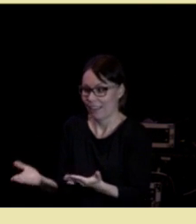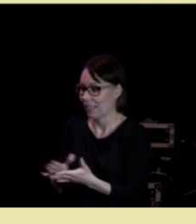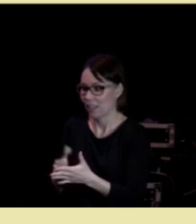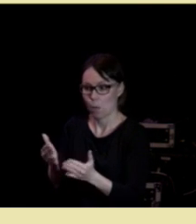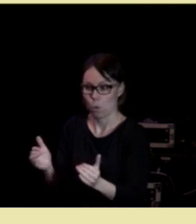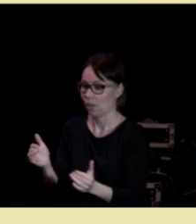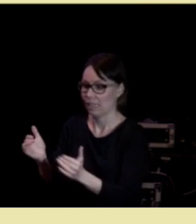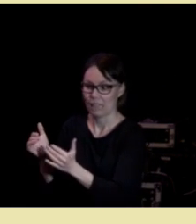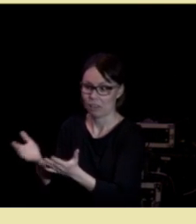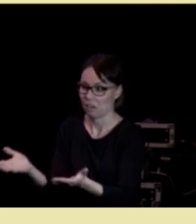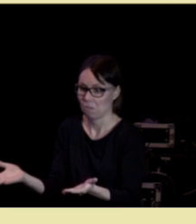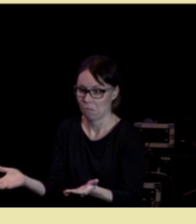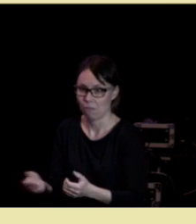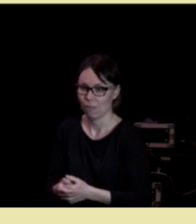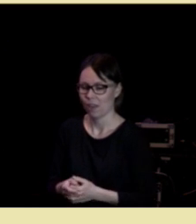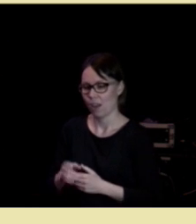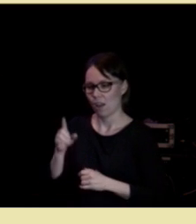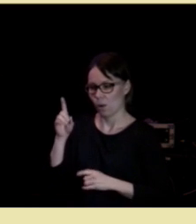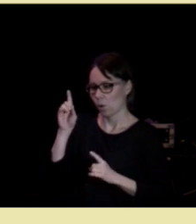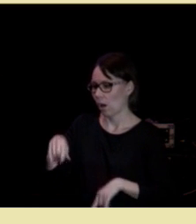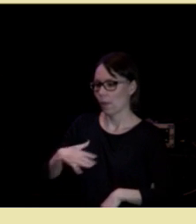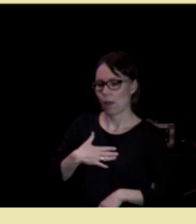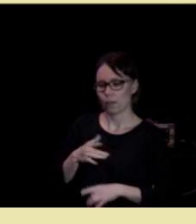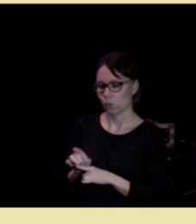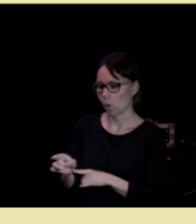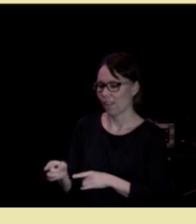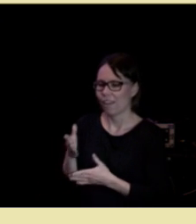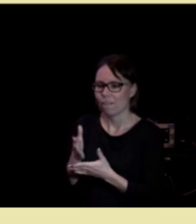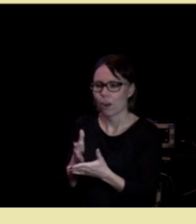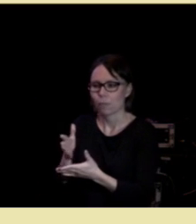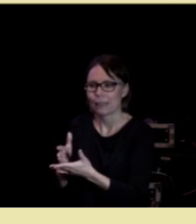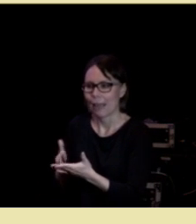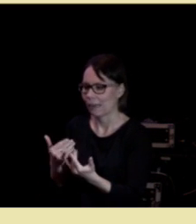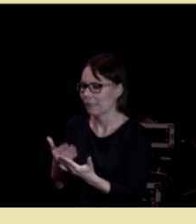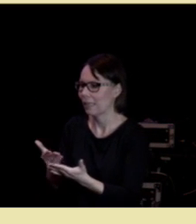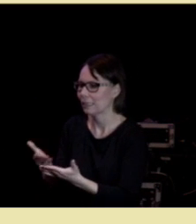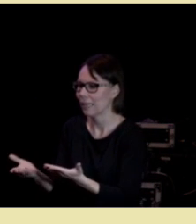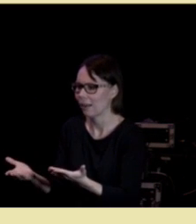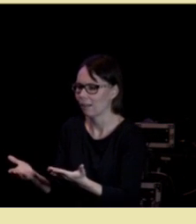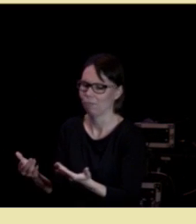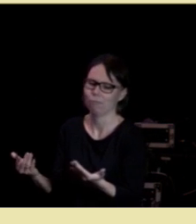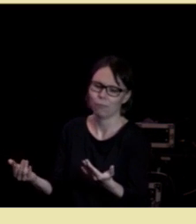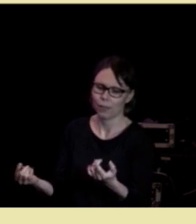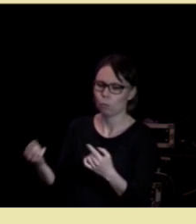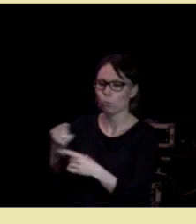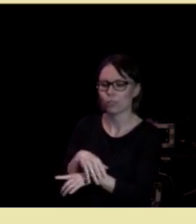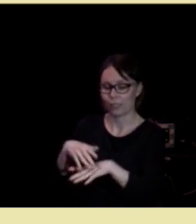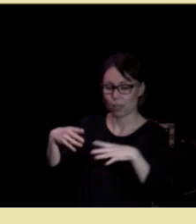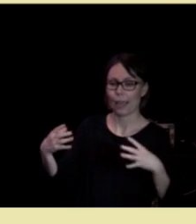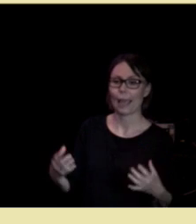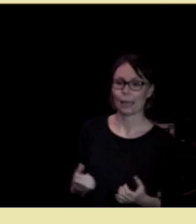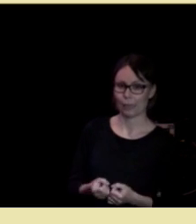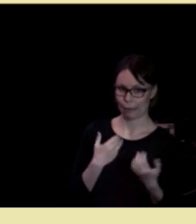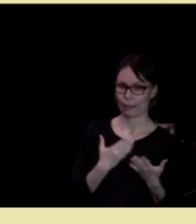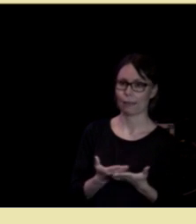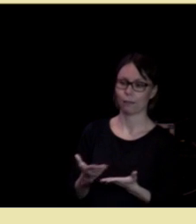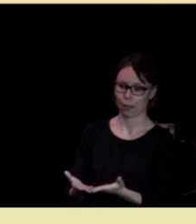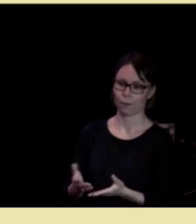samorganisert. Slik kan vi ikke ha det. Fragmenterte tjenester, det motsatte av helhetlige